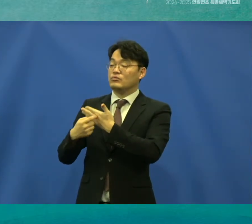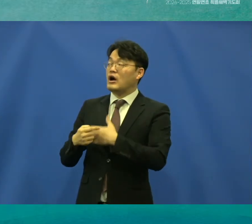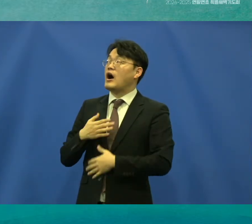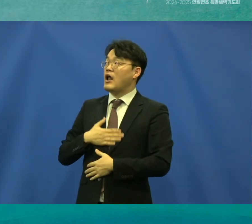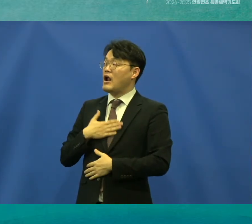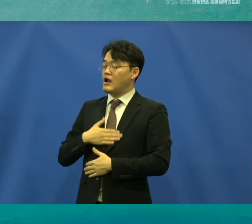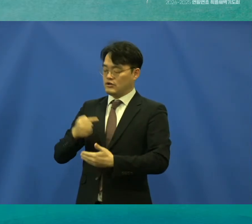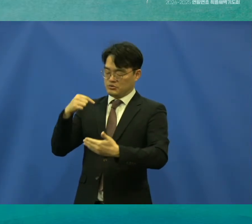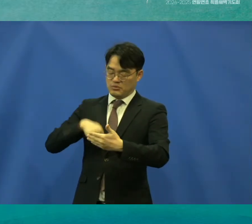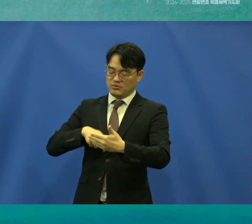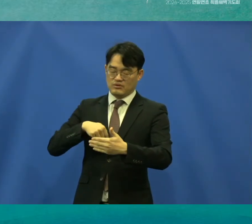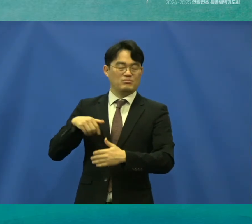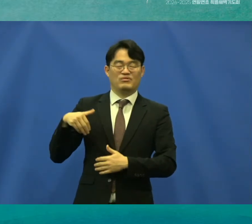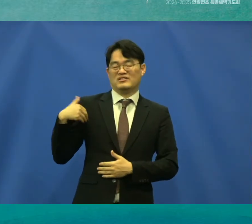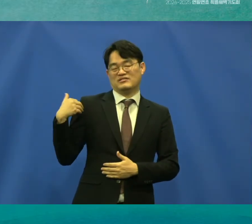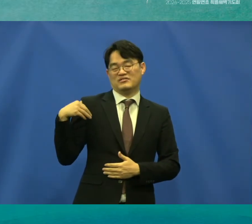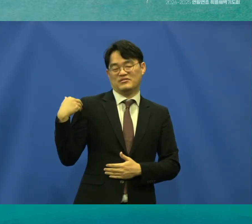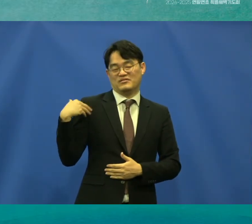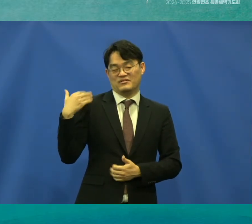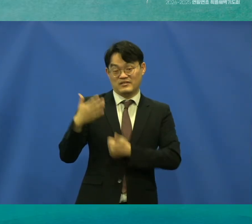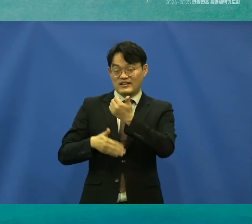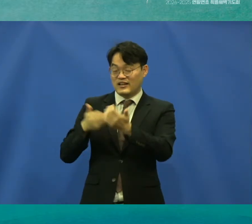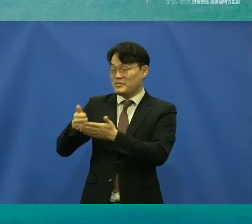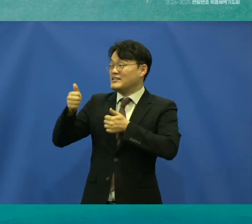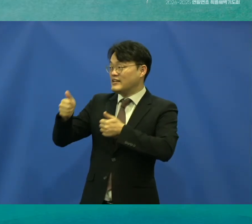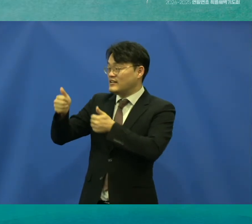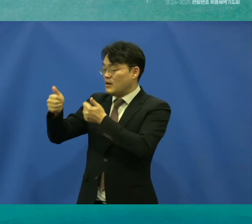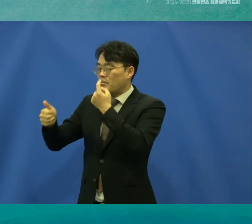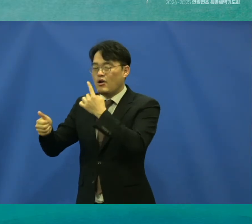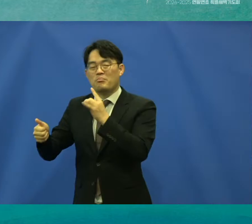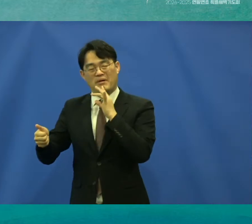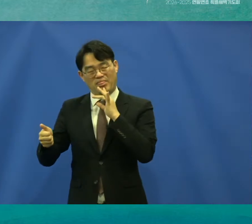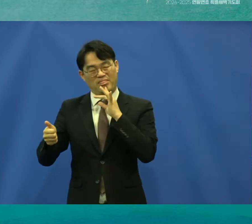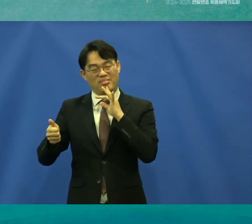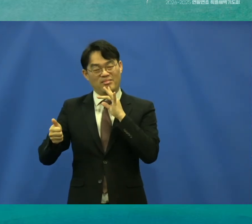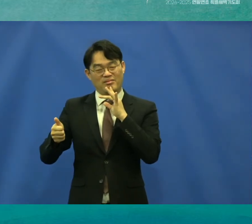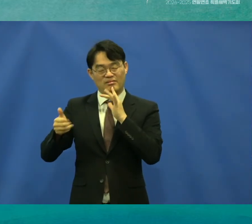하나님을 따르고 있었지만 그는 늘 딜레마에 빠져 있습니다.